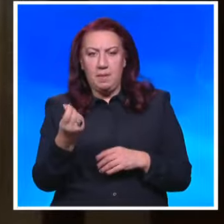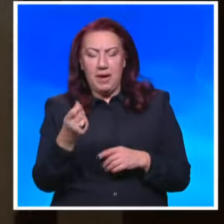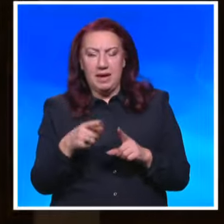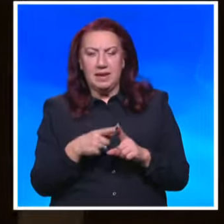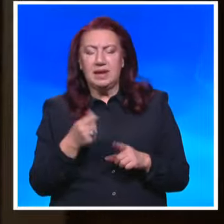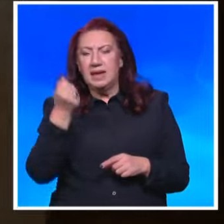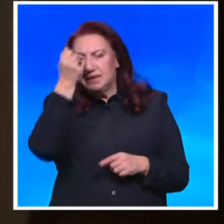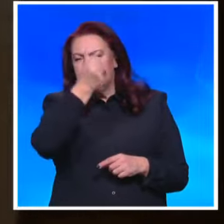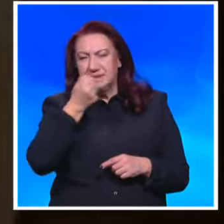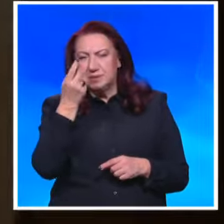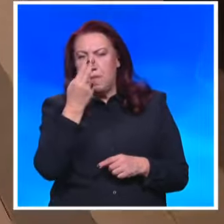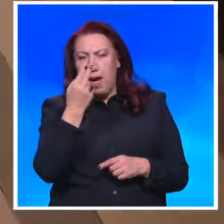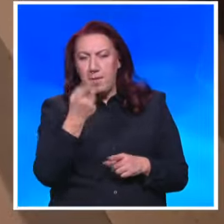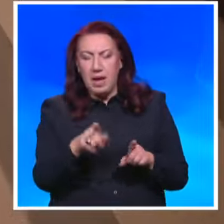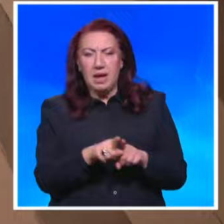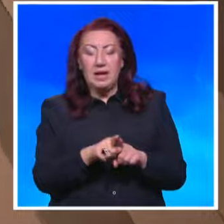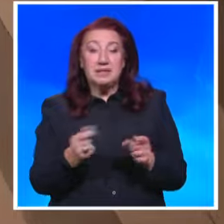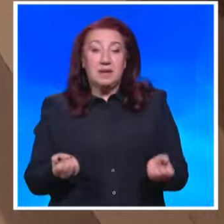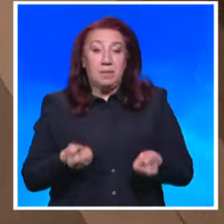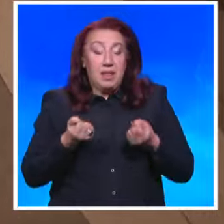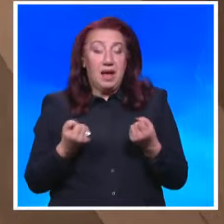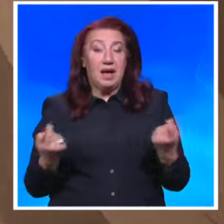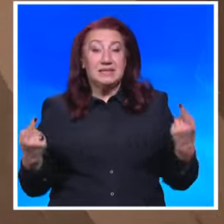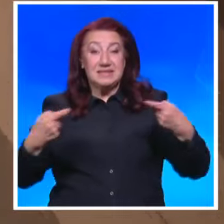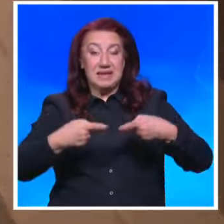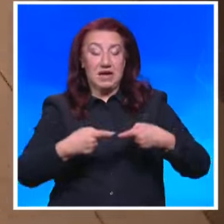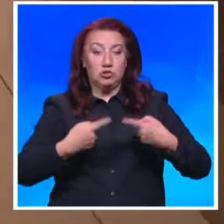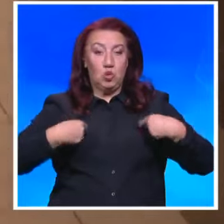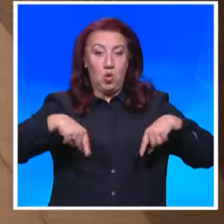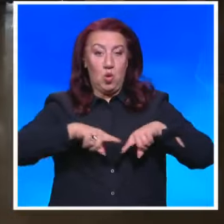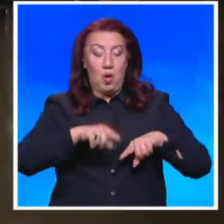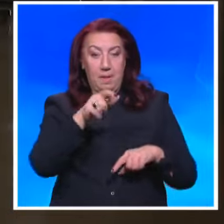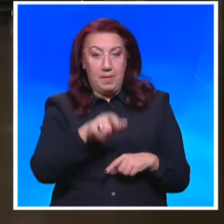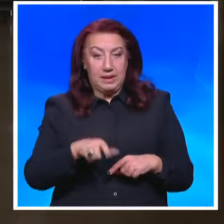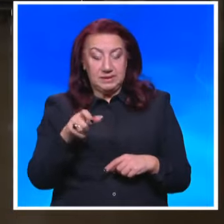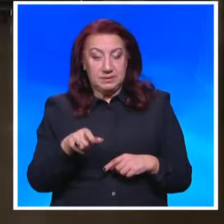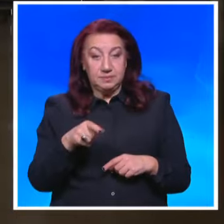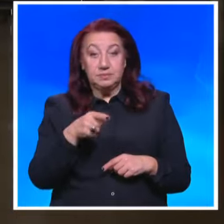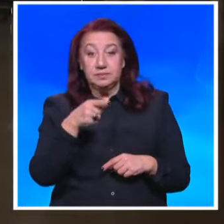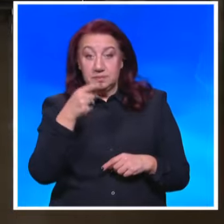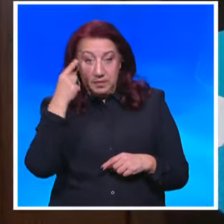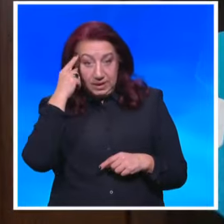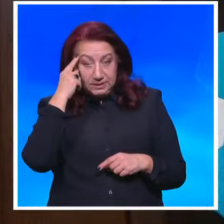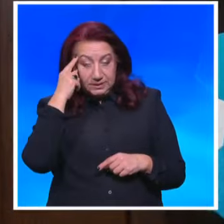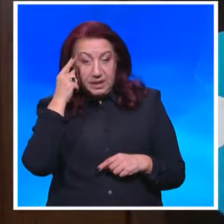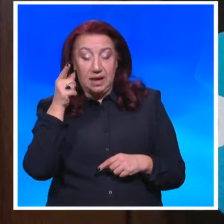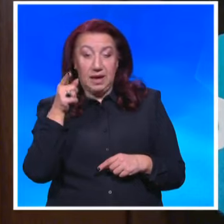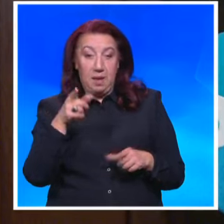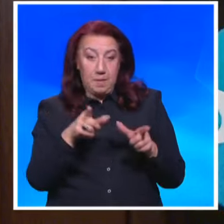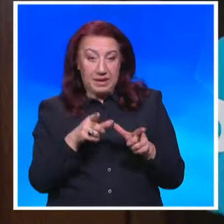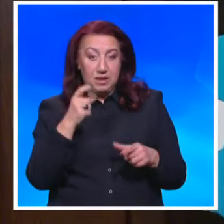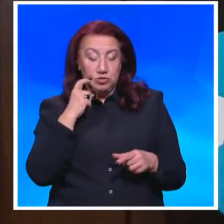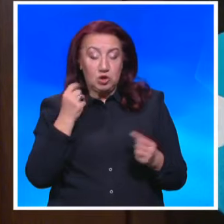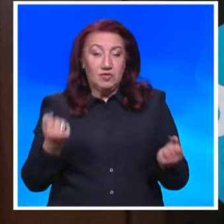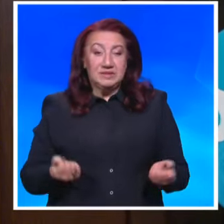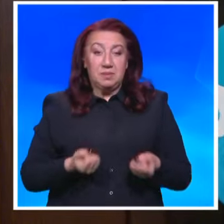срещу магистрати. Знае се за заплашвани двама съдии от Мартин Божанов.